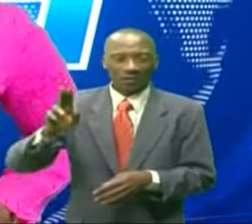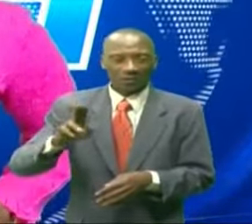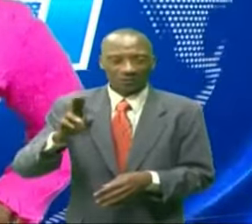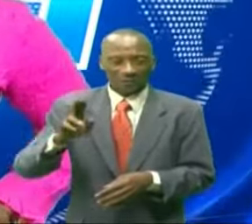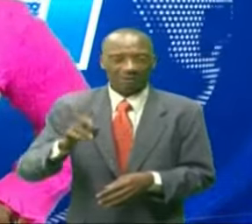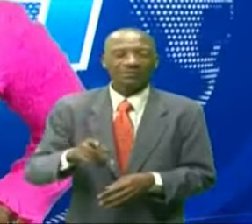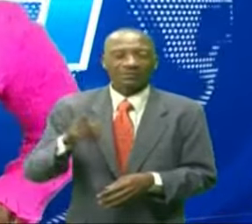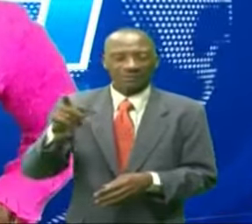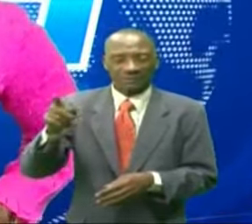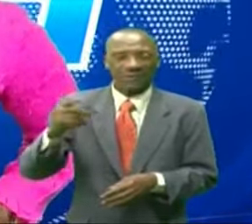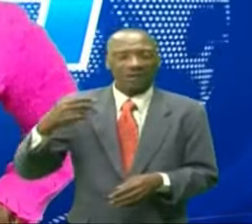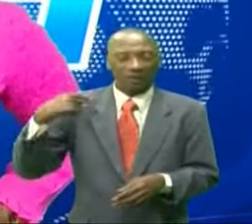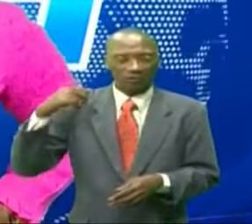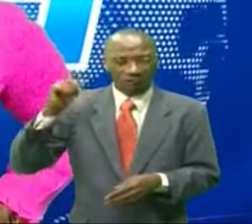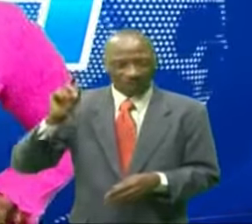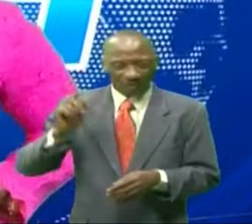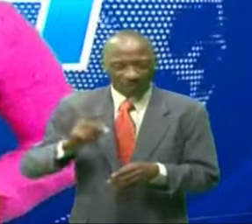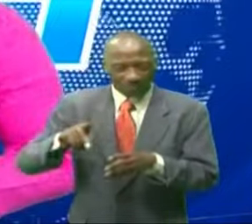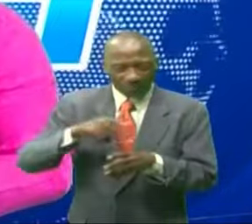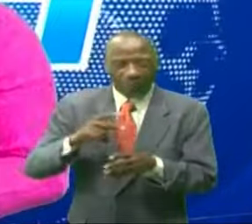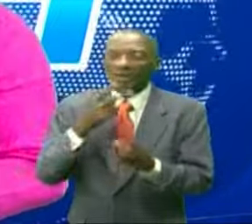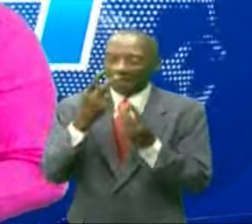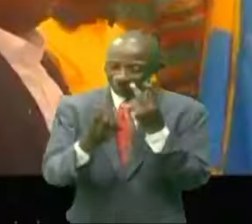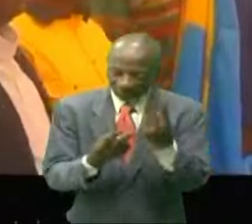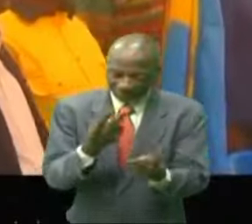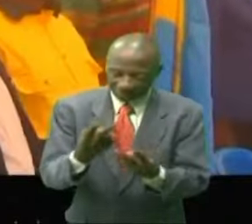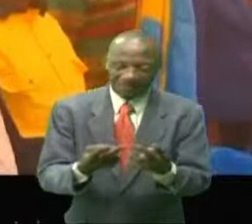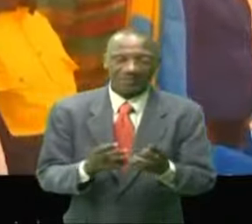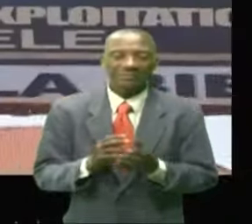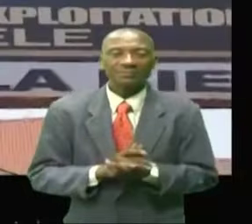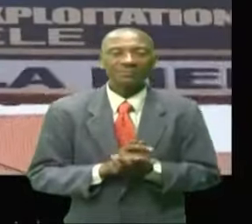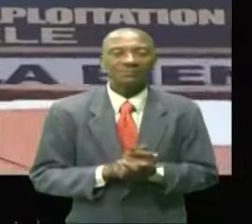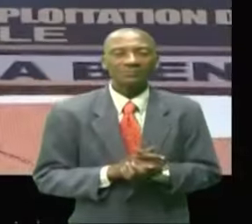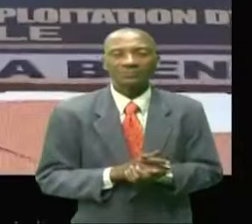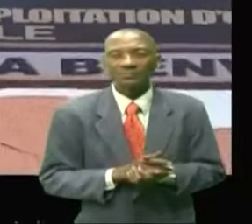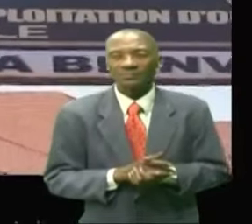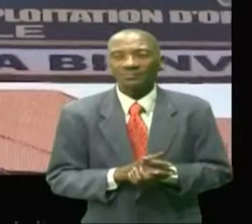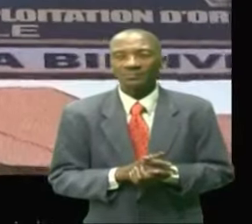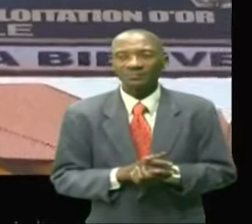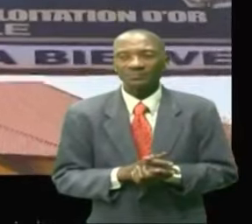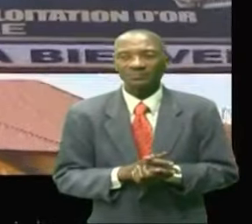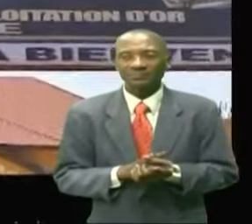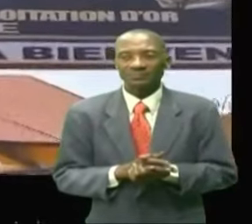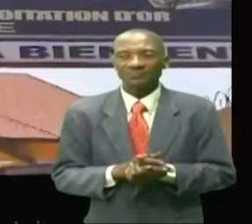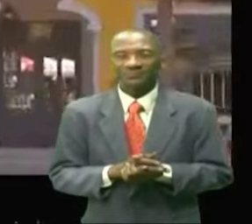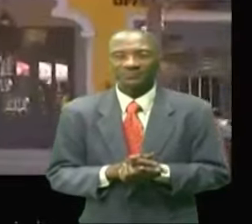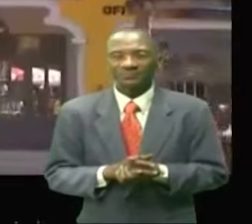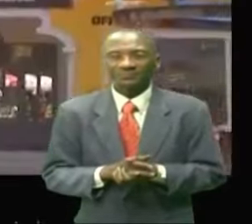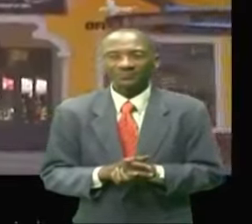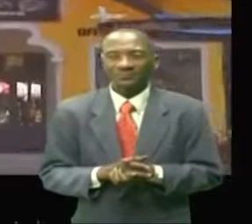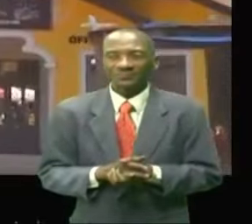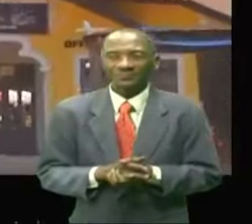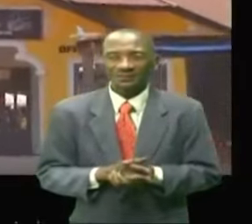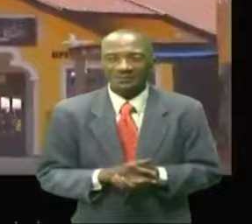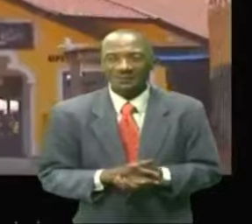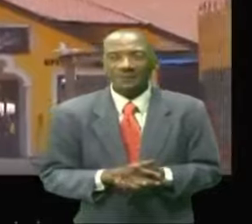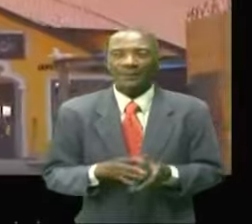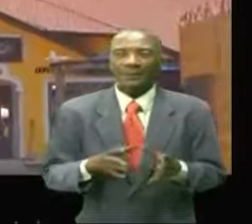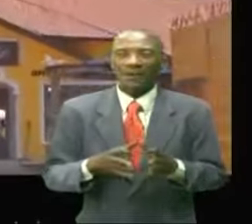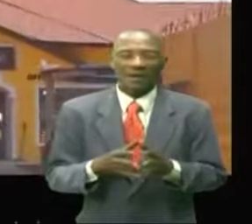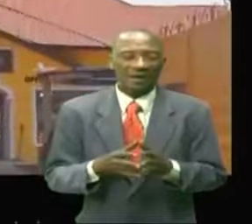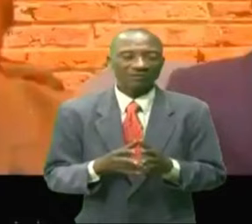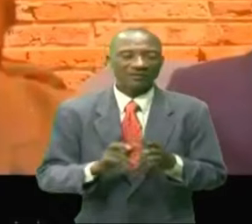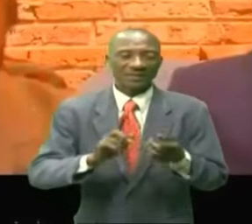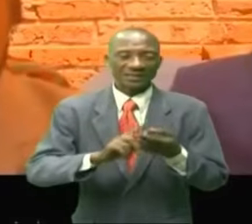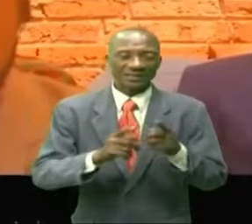gouverneur intérimaire de cette juridiction. La province du Bas-Ouélé vient d'être honorée de sa première maison d'achat de